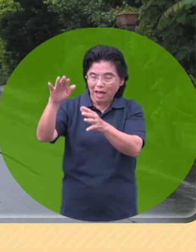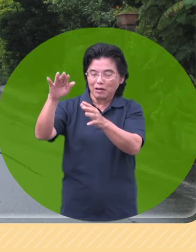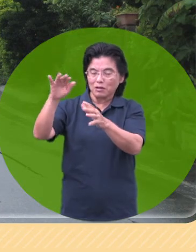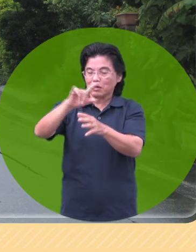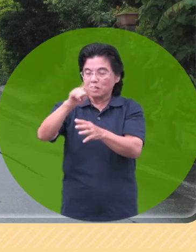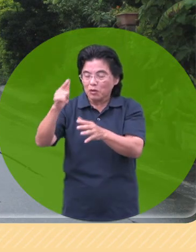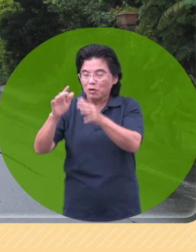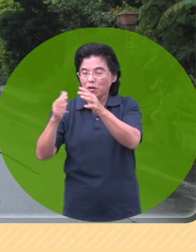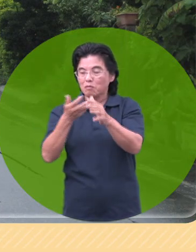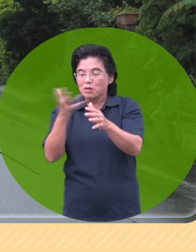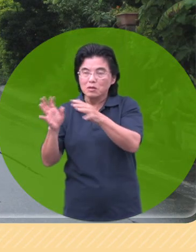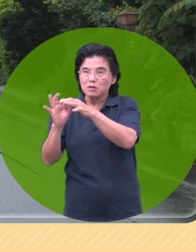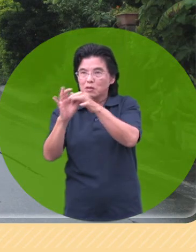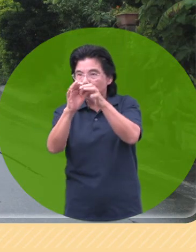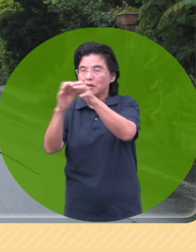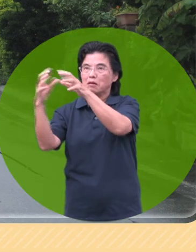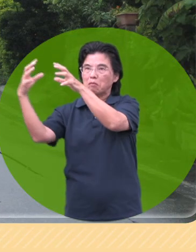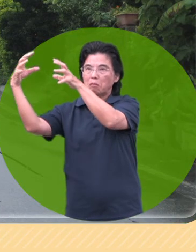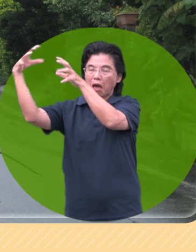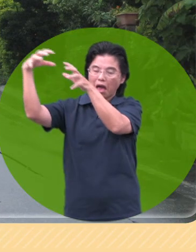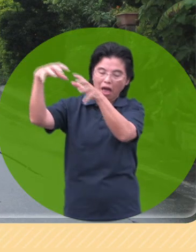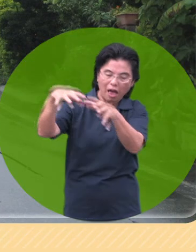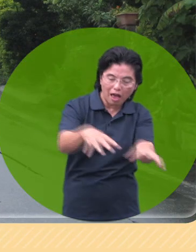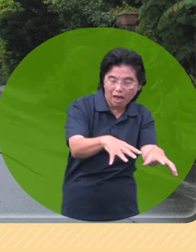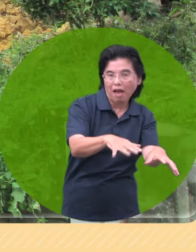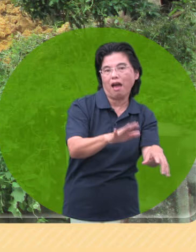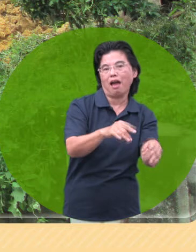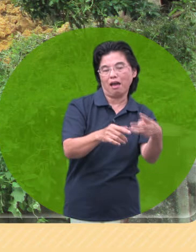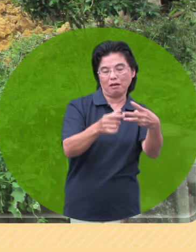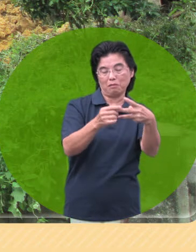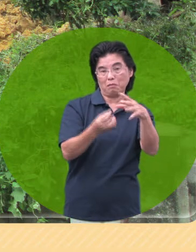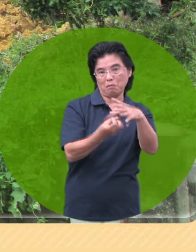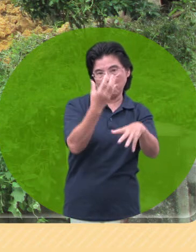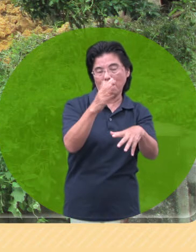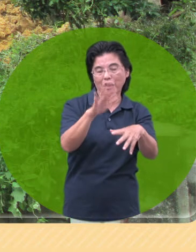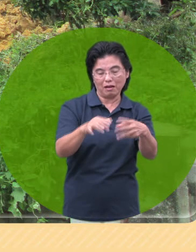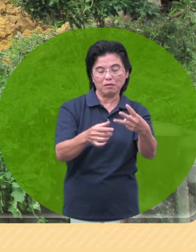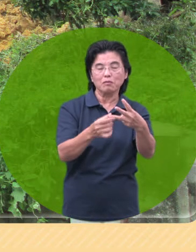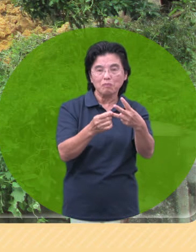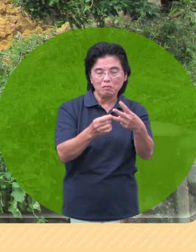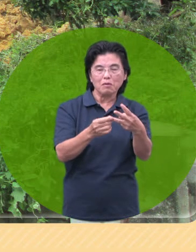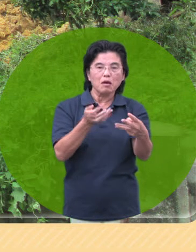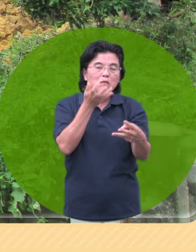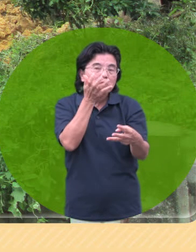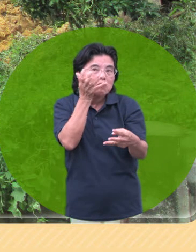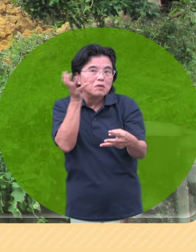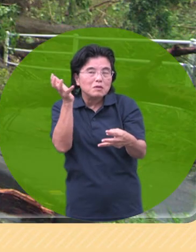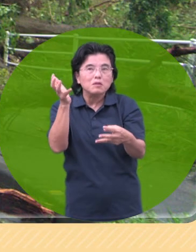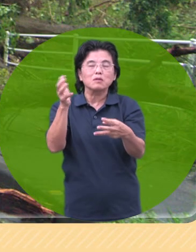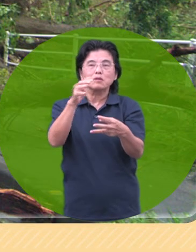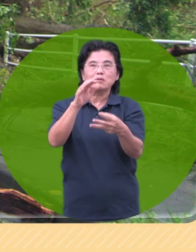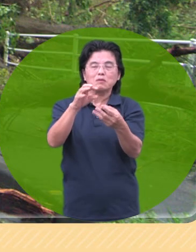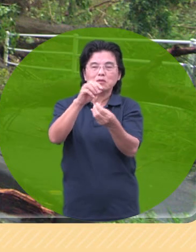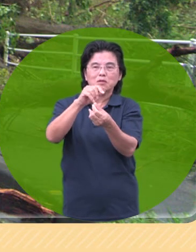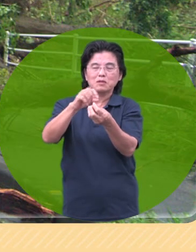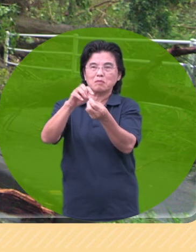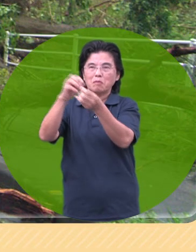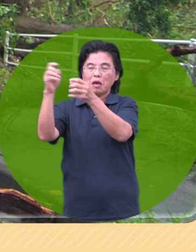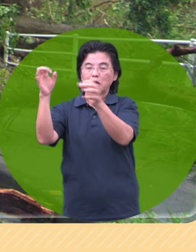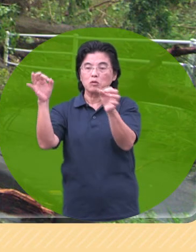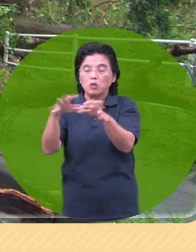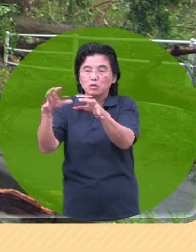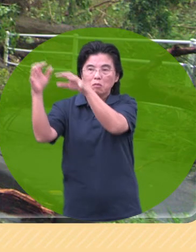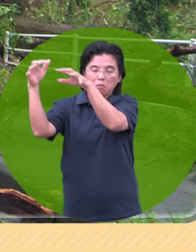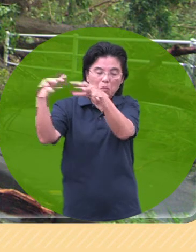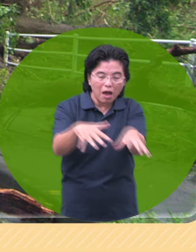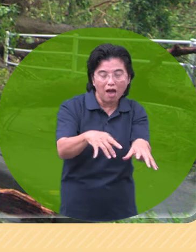の影響で大きく動き出す地滑り。水分を多く含んだ急斜面が突然崩れ落ちる崖